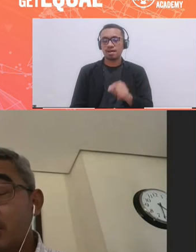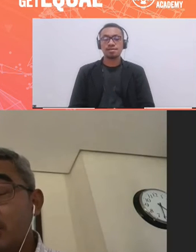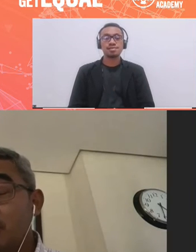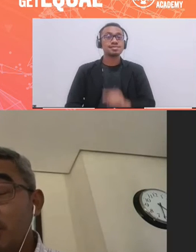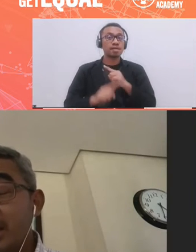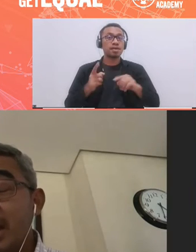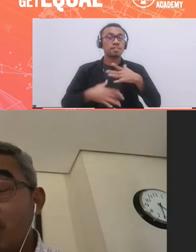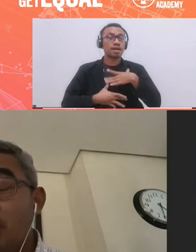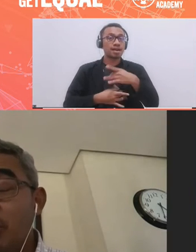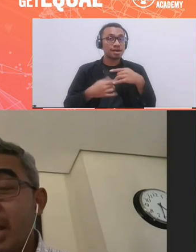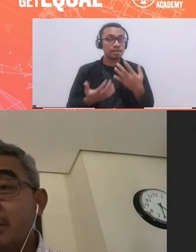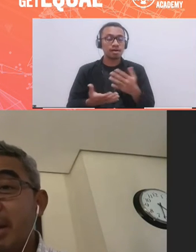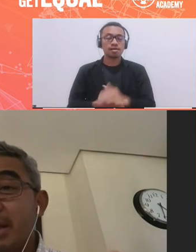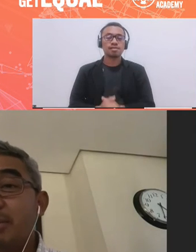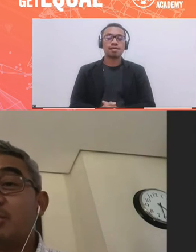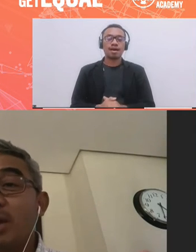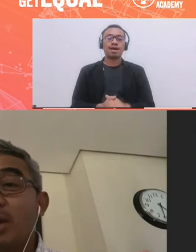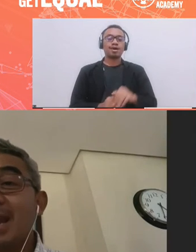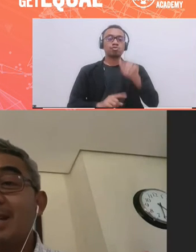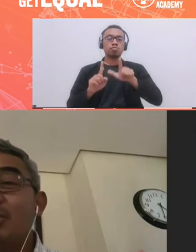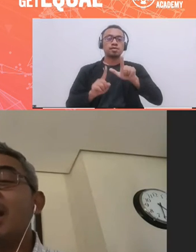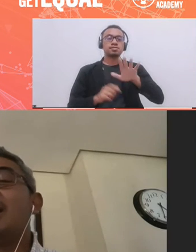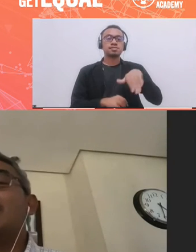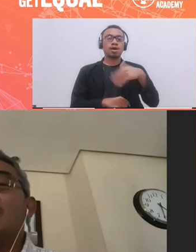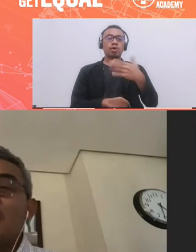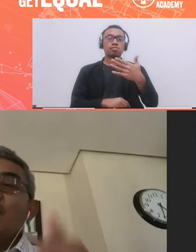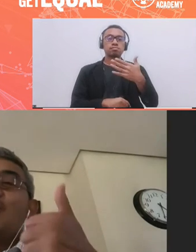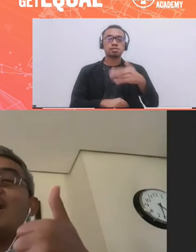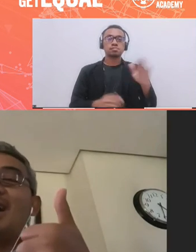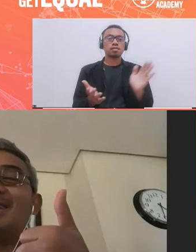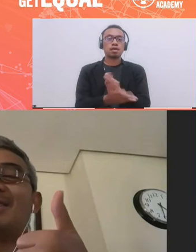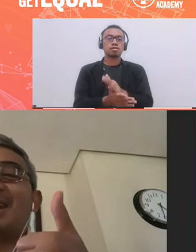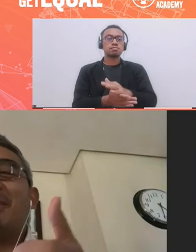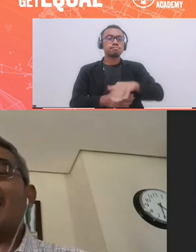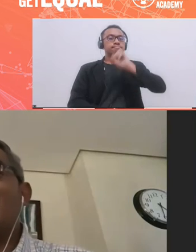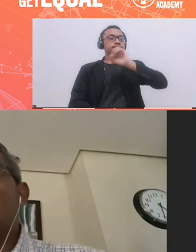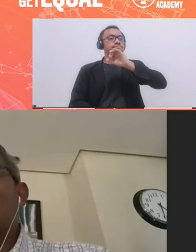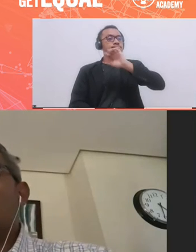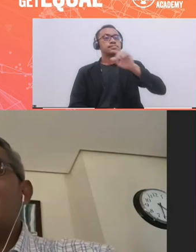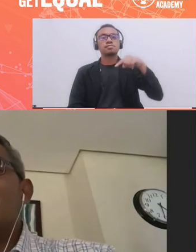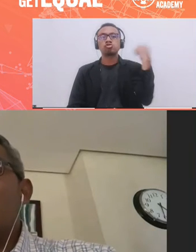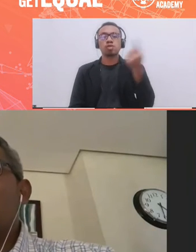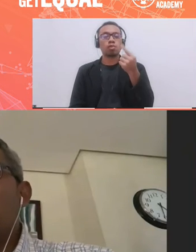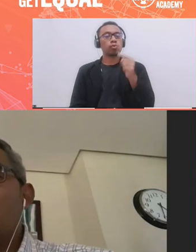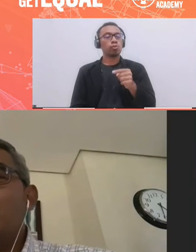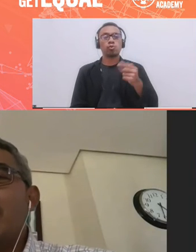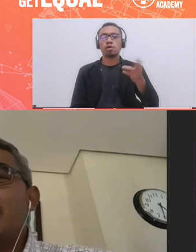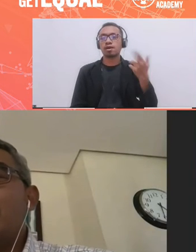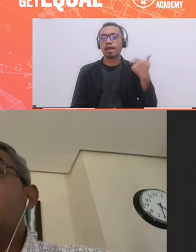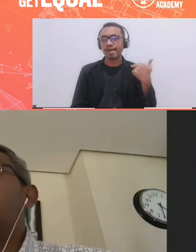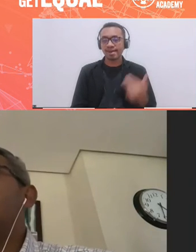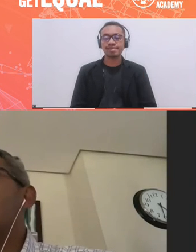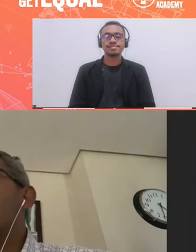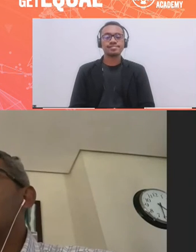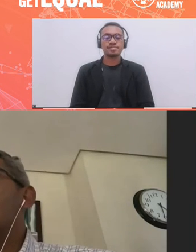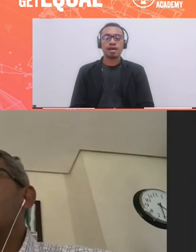bahwa 17 tahun udah punya kesempatan bersuara secara nasional. Wah, itu keren banget deh. Saya sih umur 17